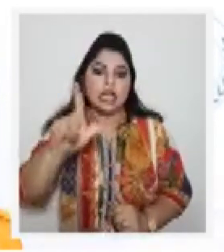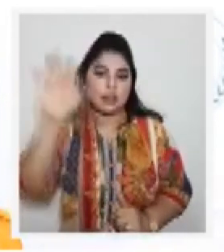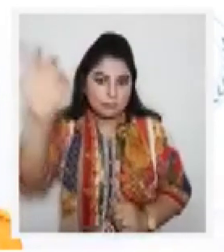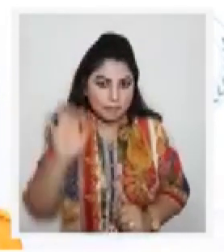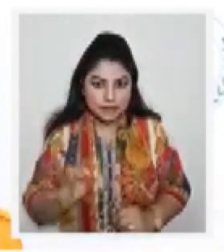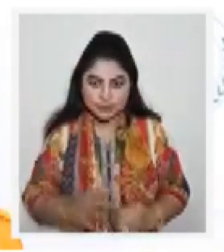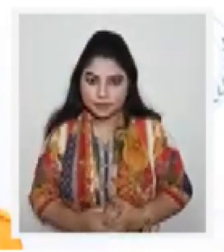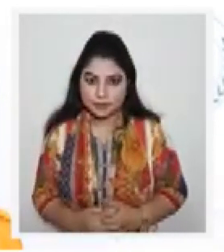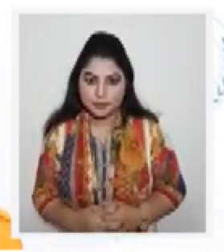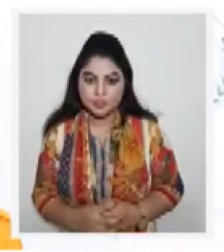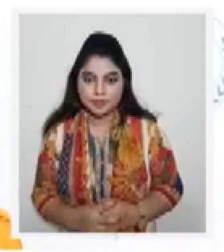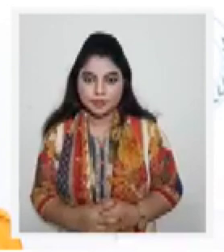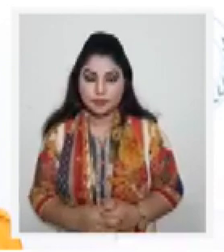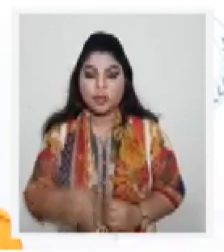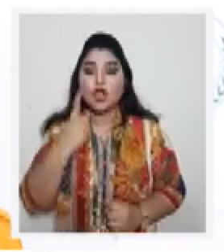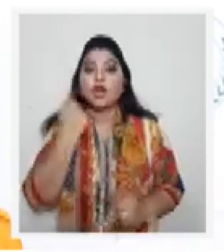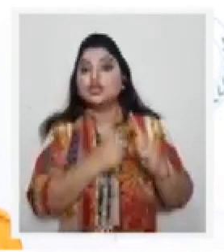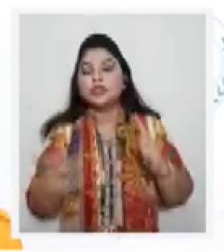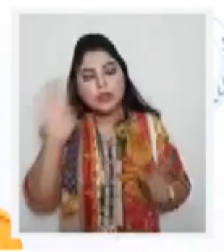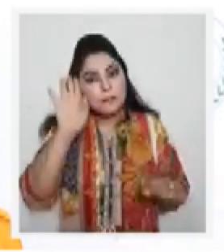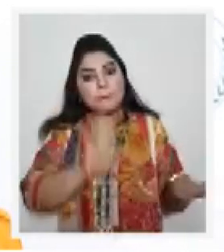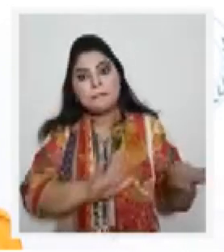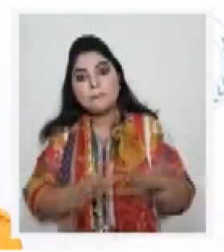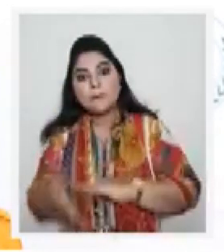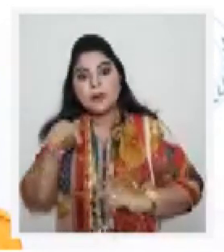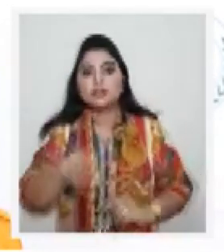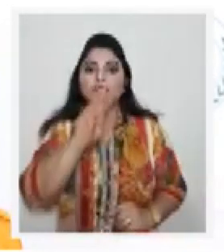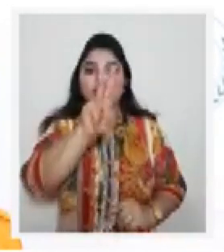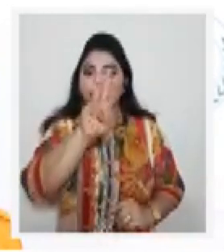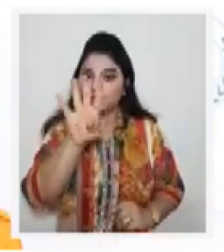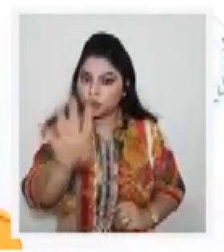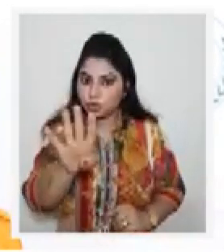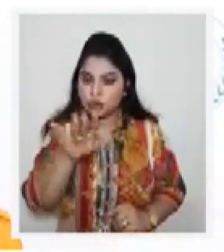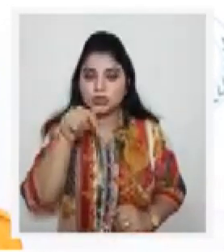54,318 জন। শনাক্ত বিবেচনার সুস্থতার হার 40.54%।